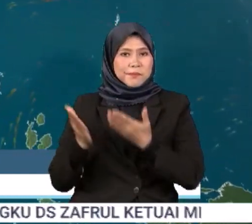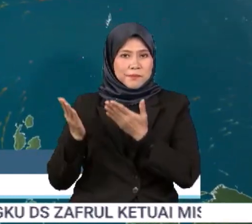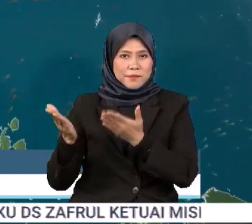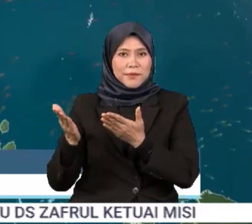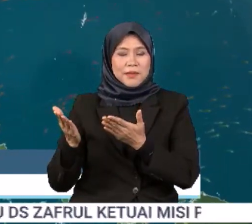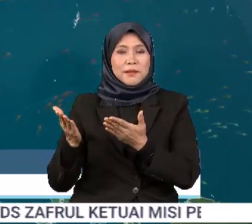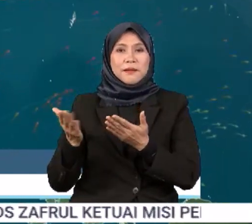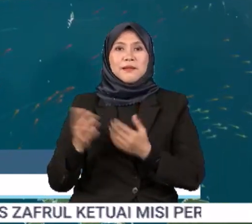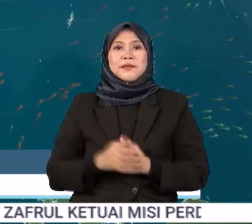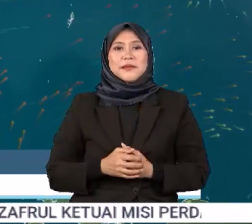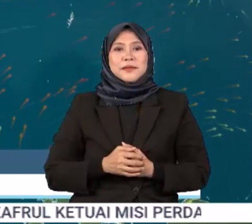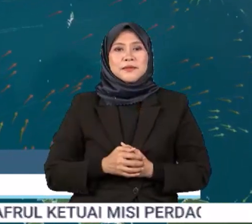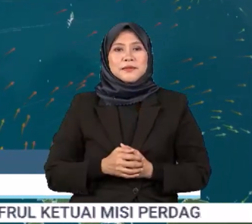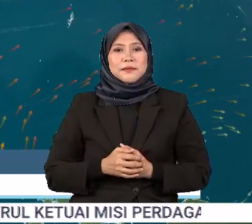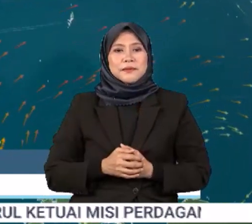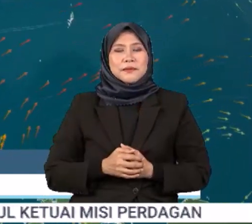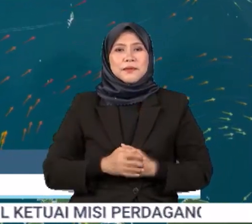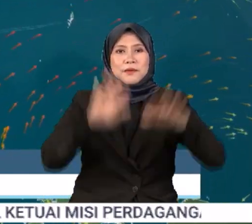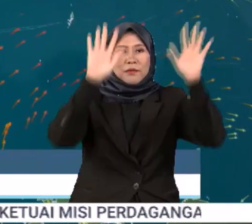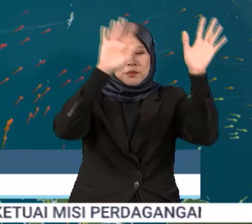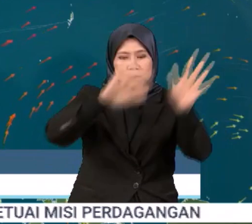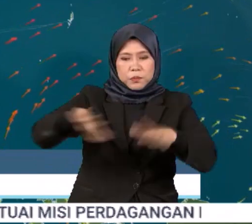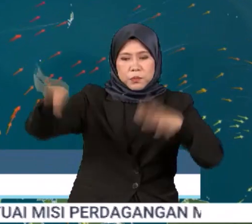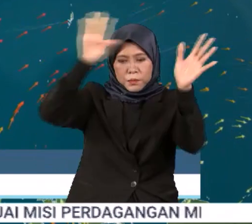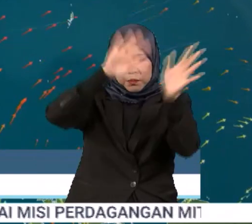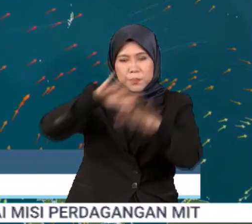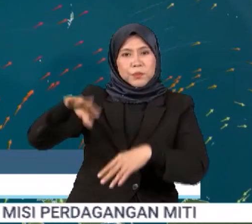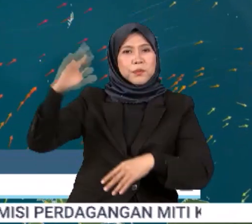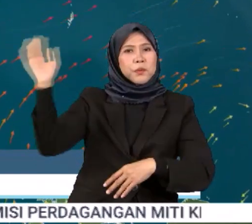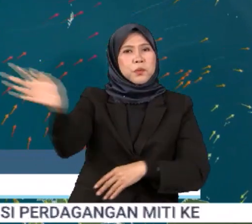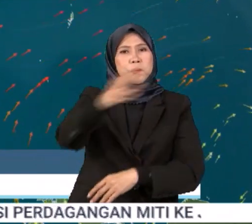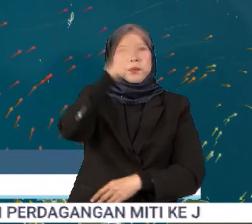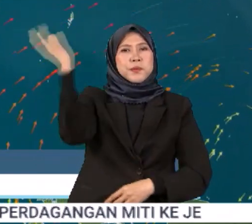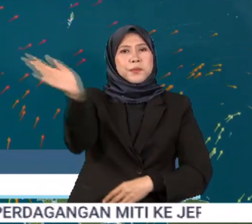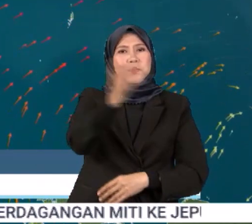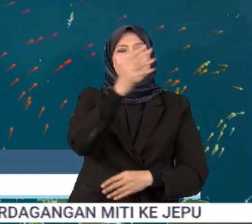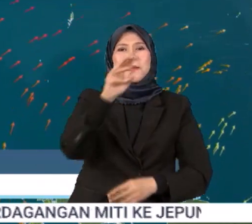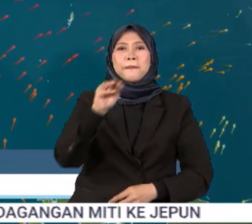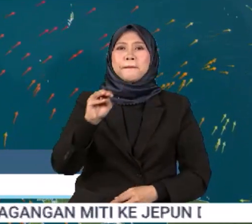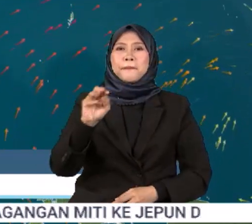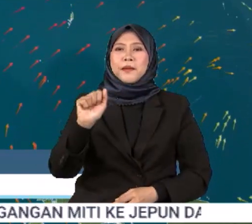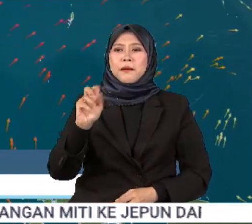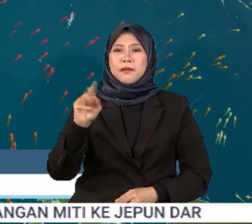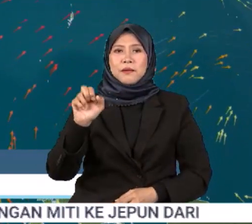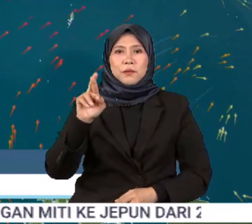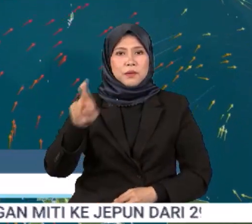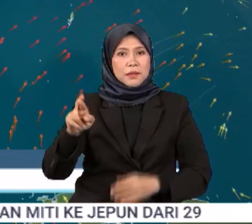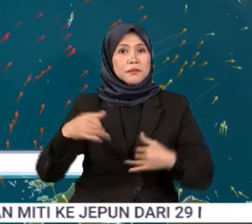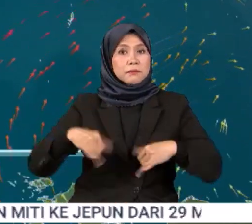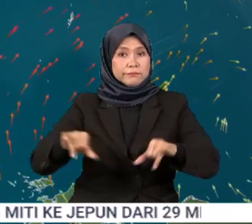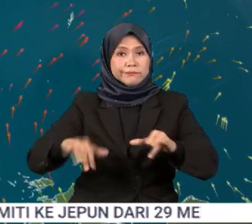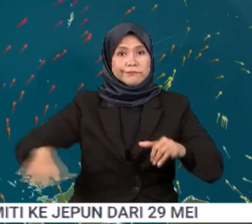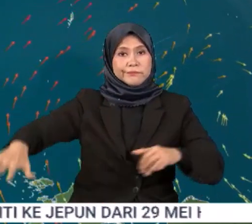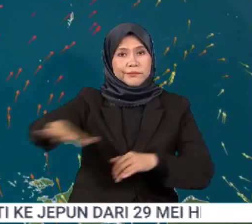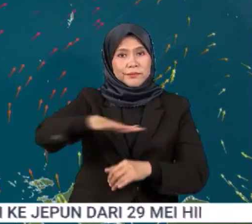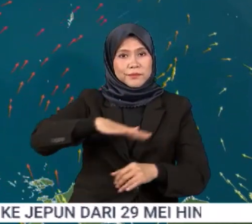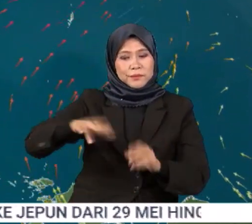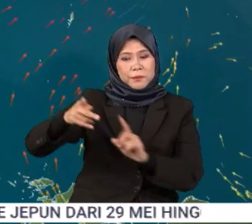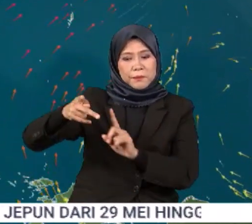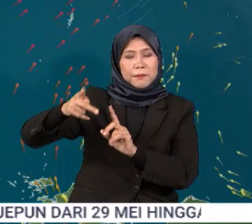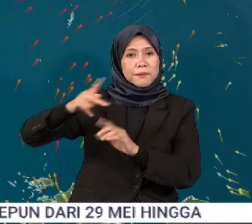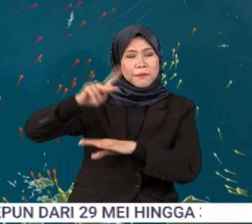dahulu perkembangan taufan mawar yang kini sedang berada di perairan rantau negara